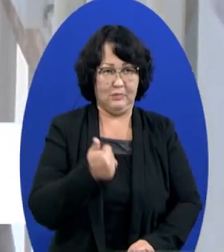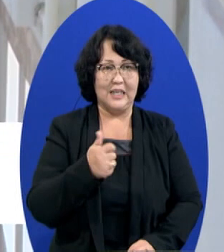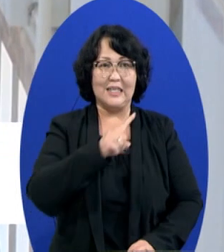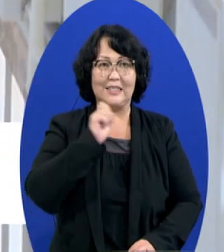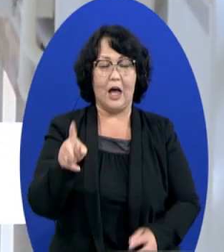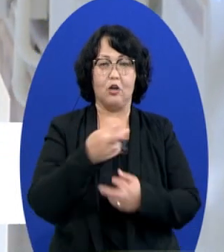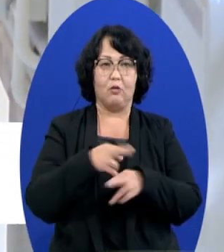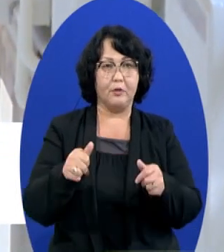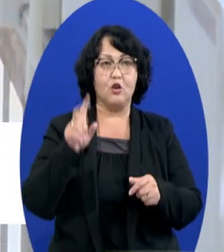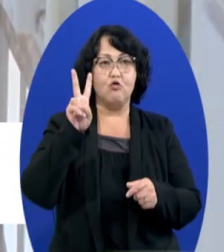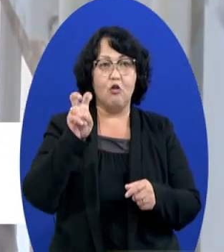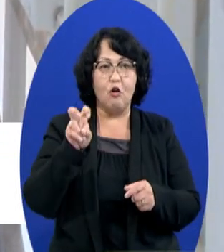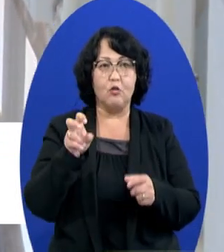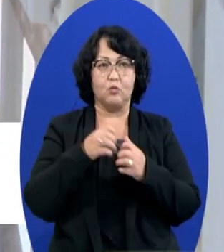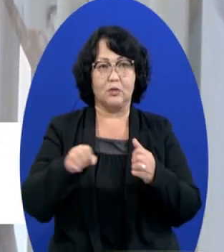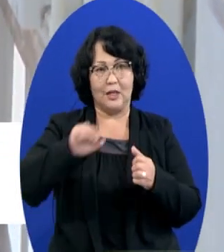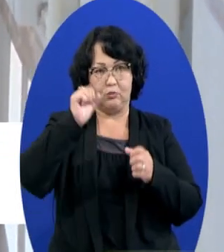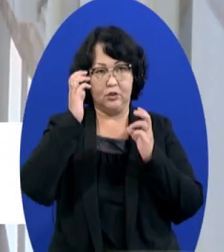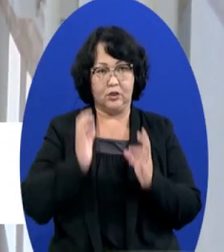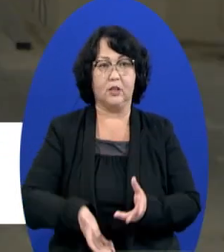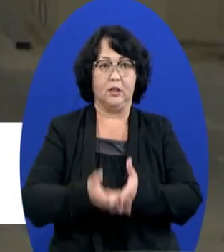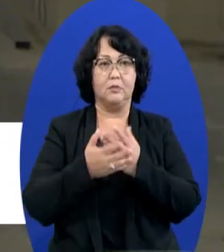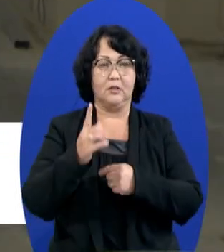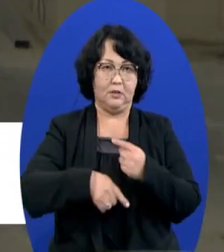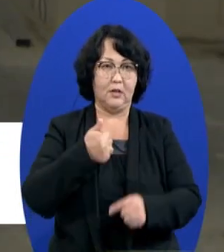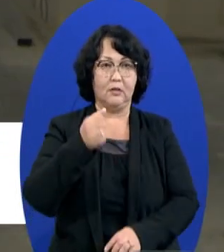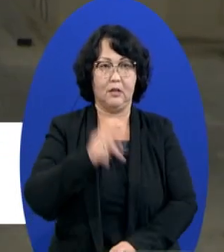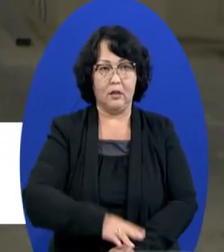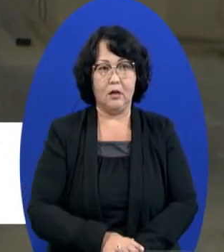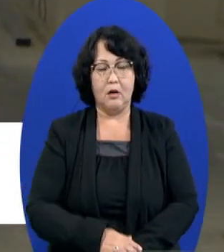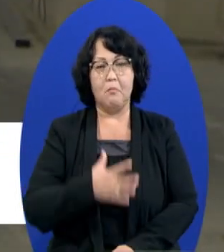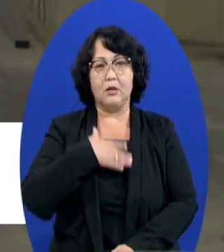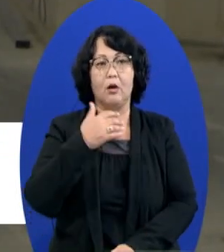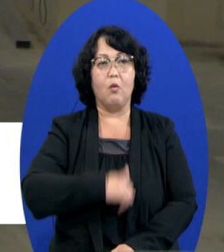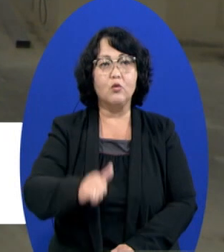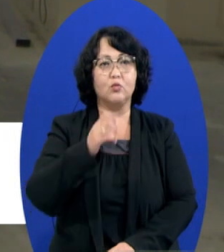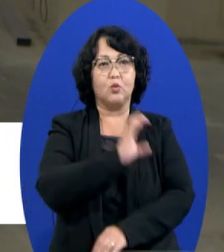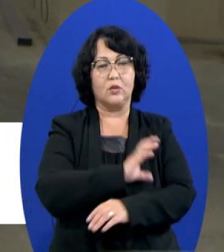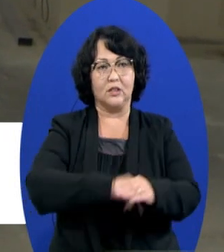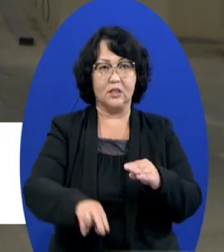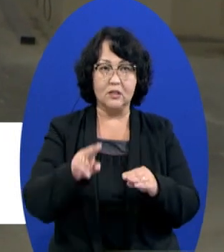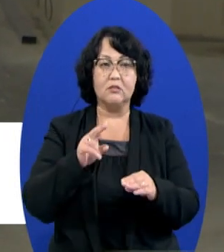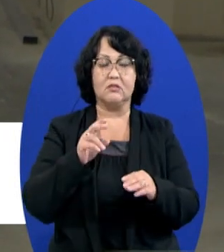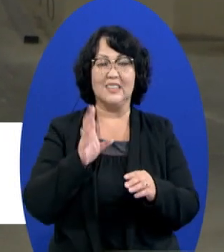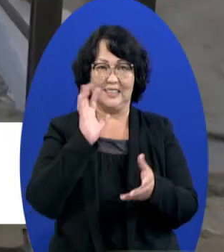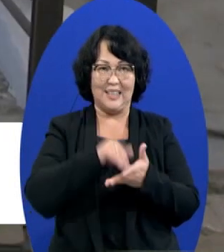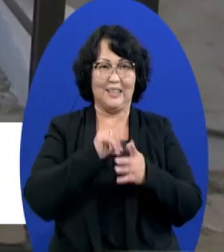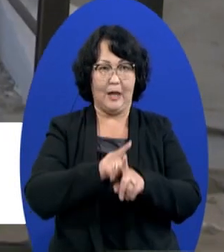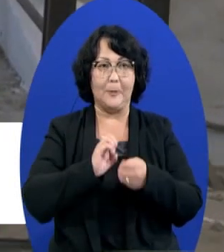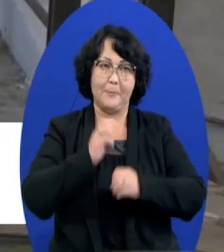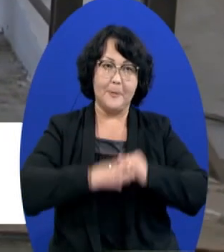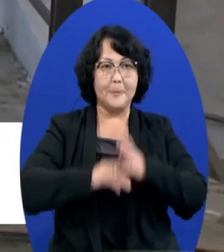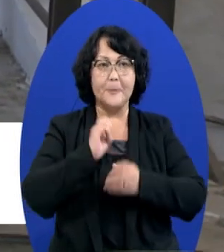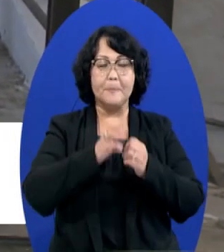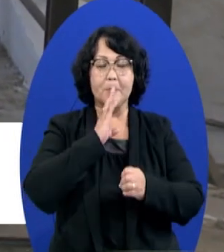0-ийн тусад нь бас шийдэж өгсөн. Тийм давуу талтай. Манай улс цааштай сургууль цэцэрлэгийн барилгаа энэ стандартаар барихаар төлөвлөж байна.